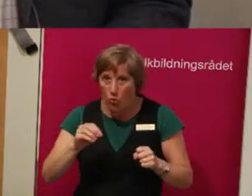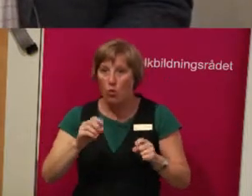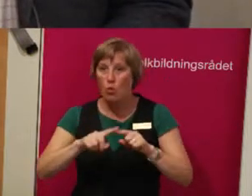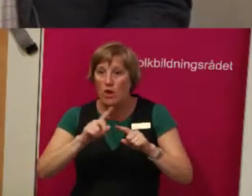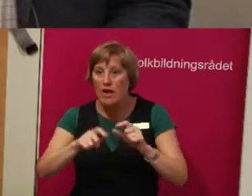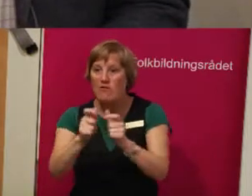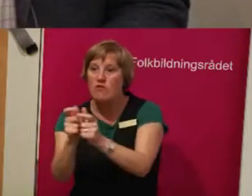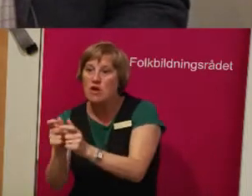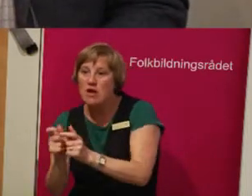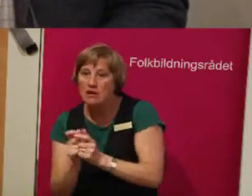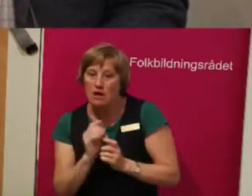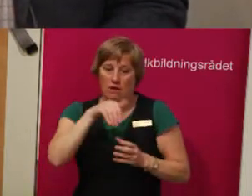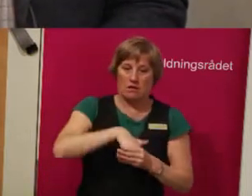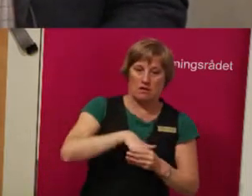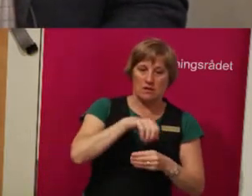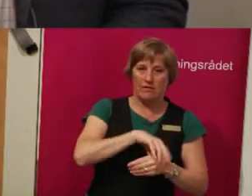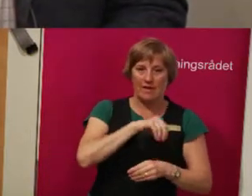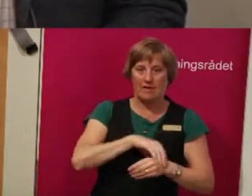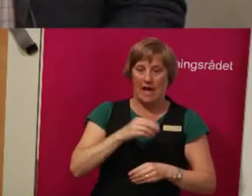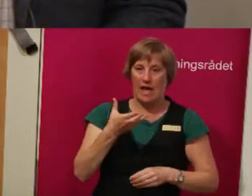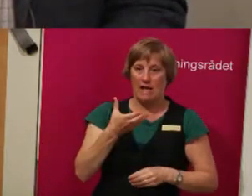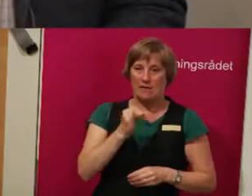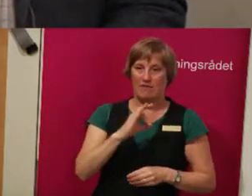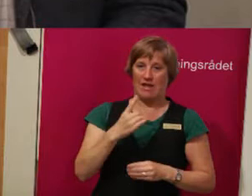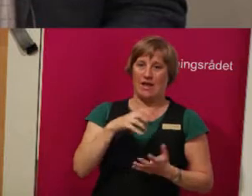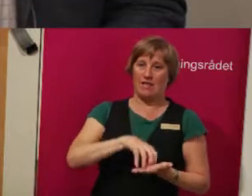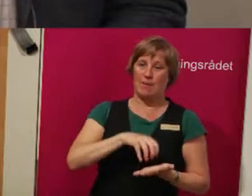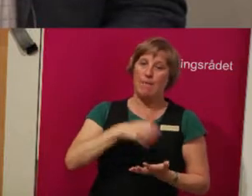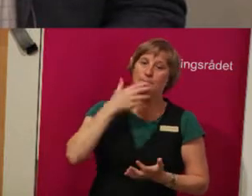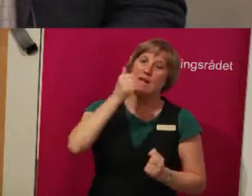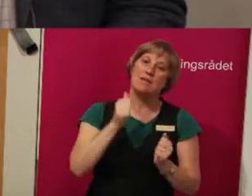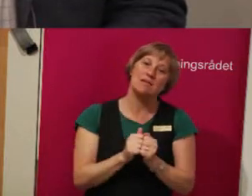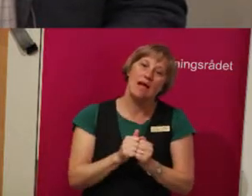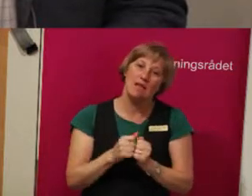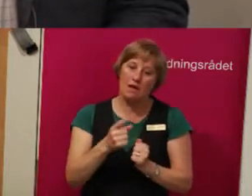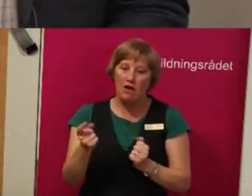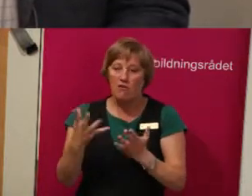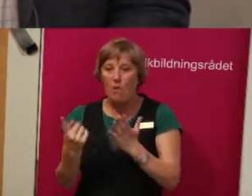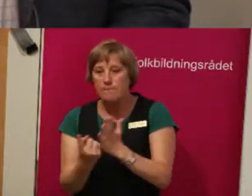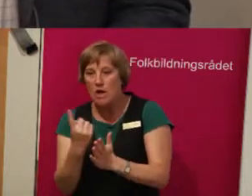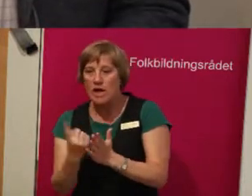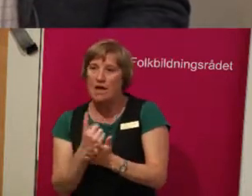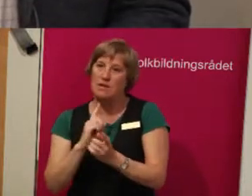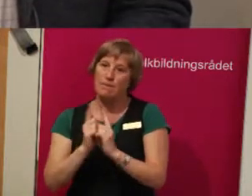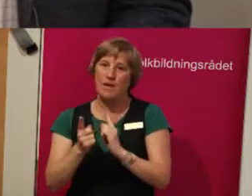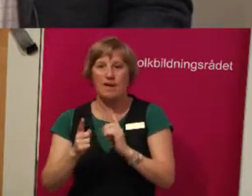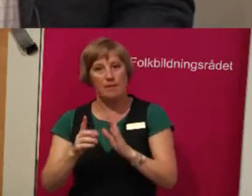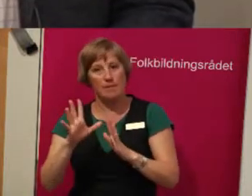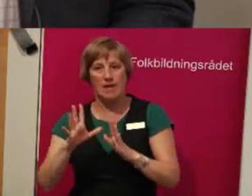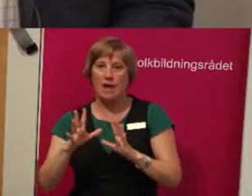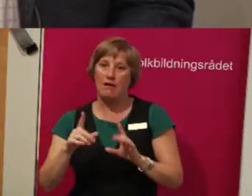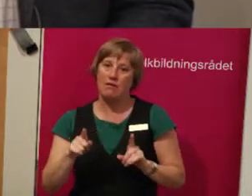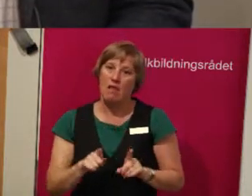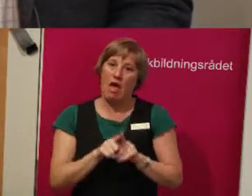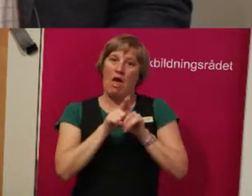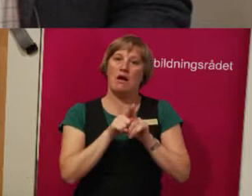svenska civilsamhället på ett annat sätt. Därför att de får en uppkoppling mot det så att säga väldigt